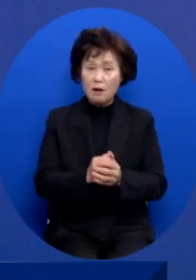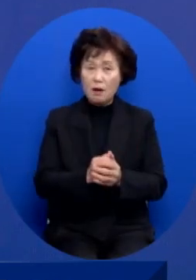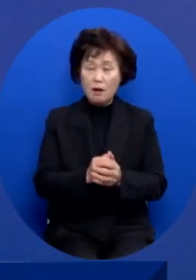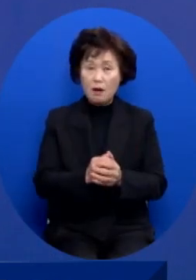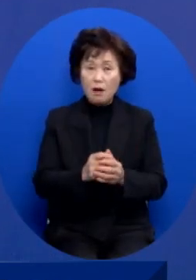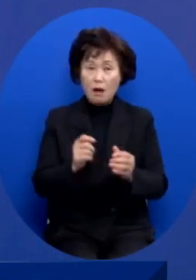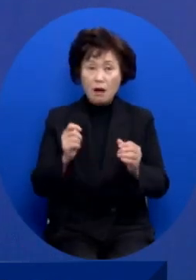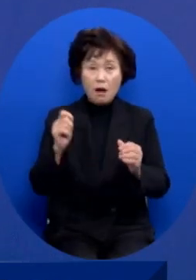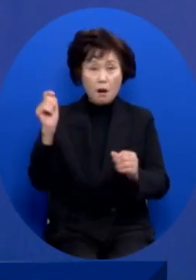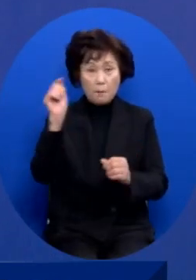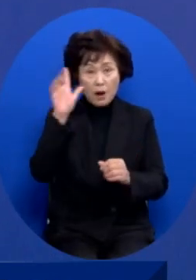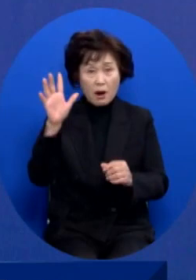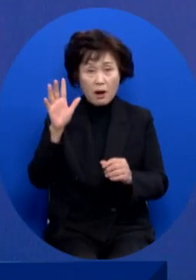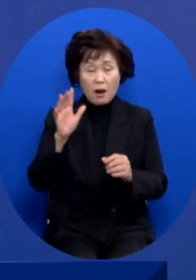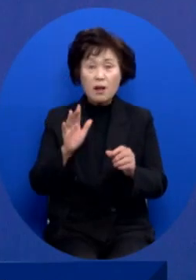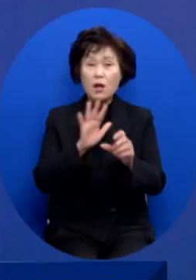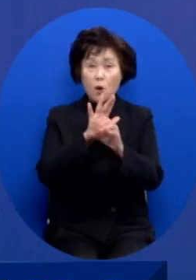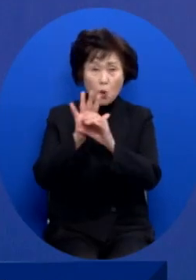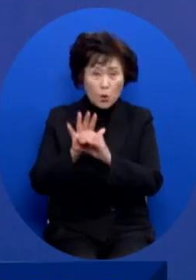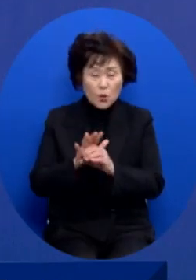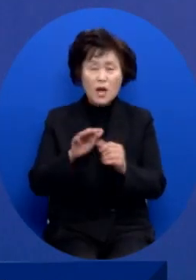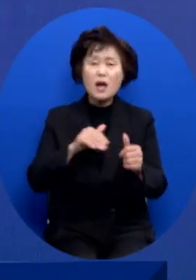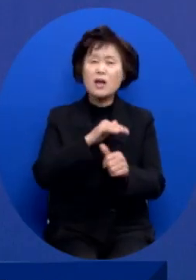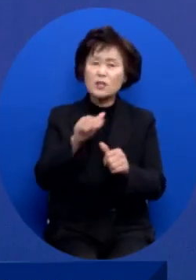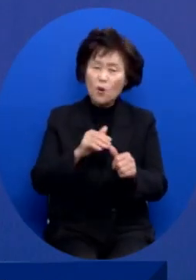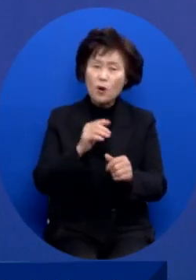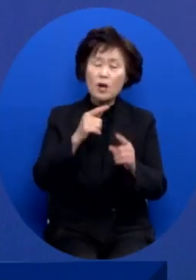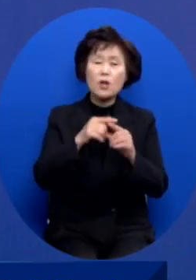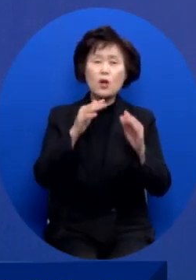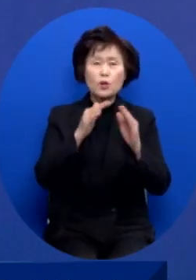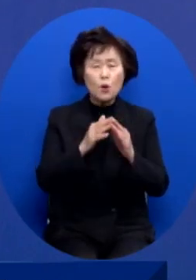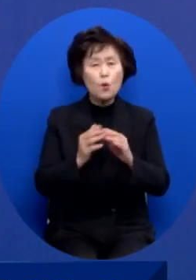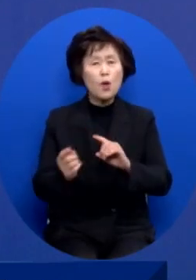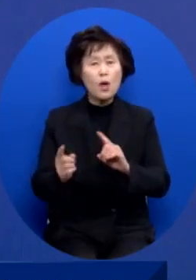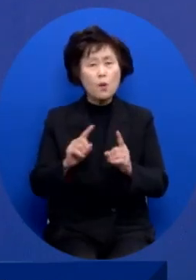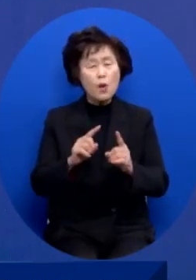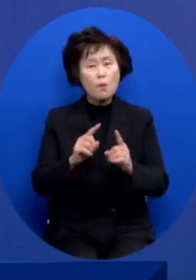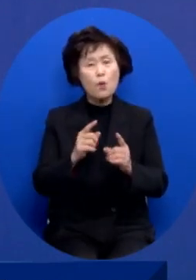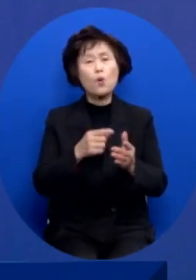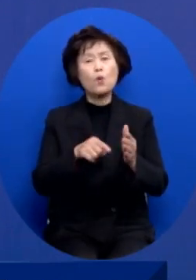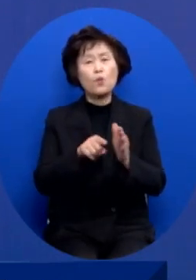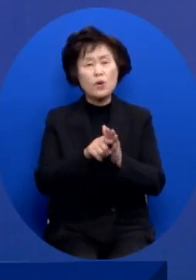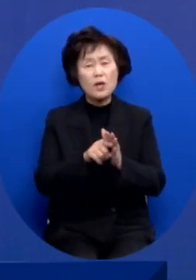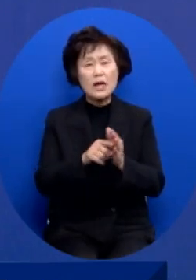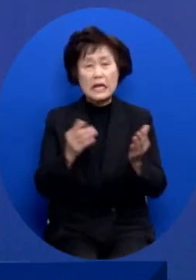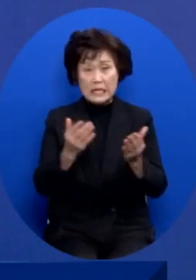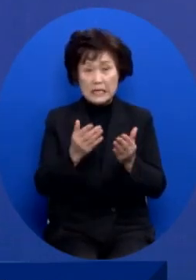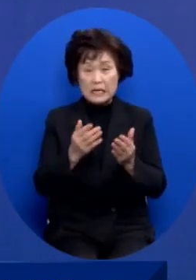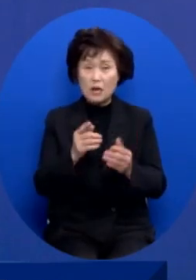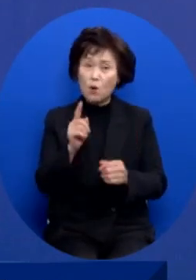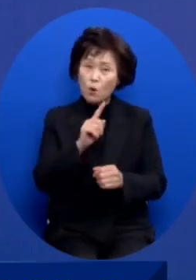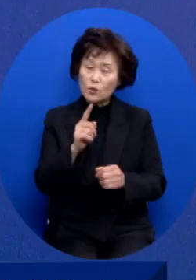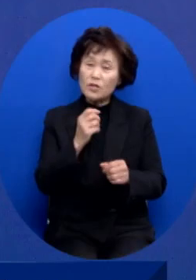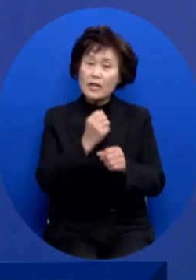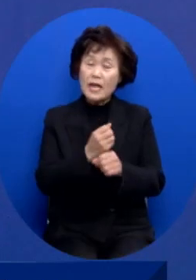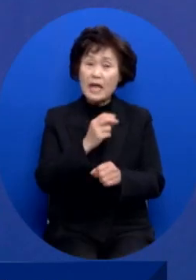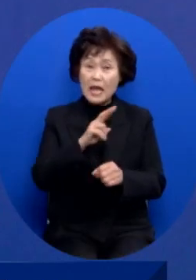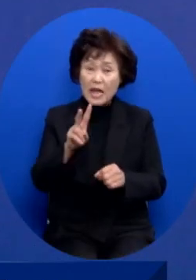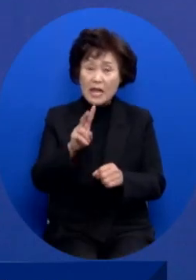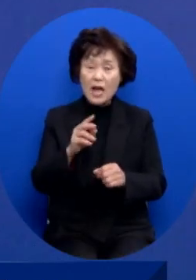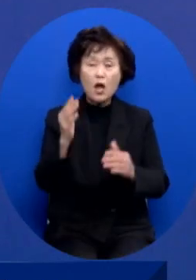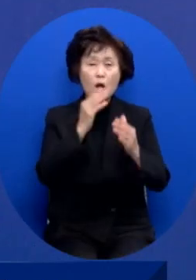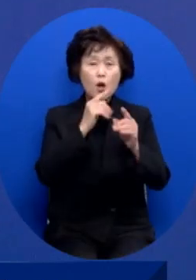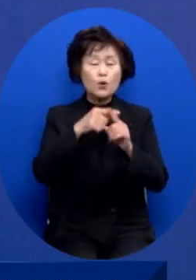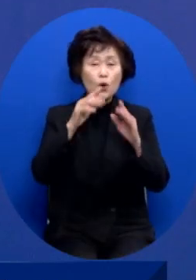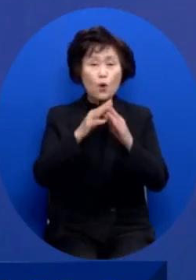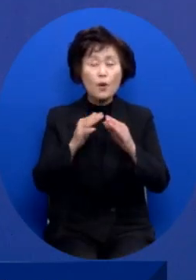코로나19를 겪으며 교회가 공공성을 회복해야 한다는 목소리가 더 높아지고 있는데요. 교회가 어떻게 해야 공공성을 회복할